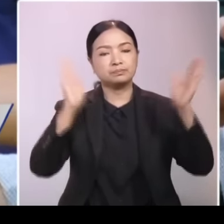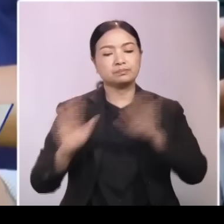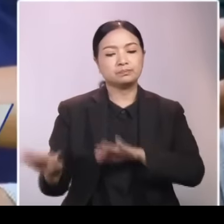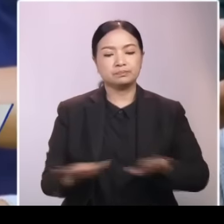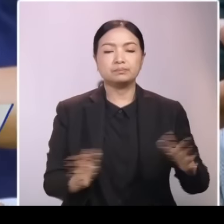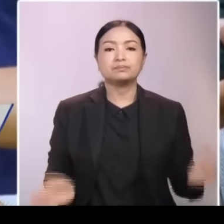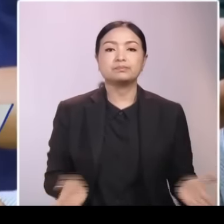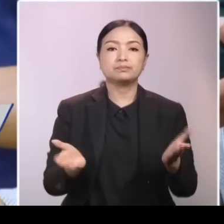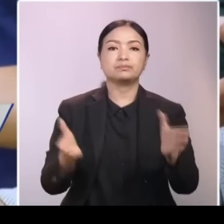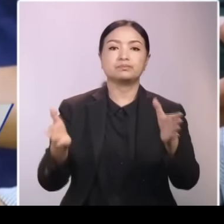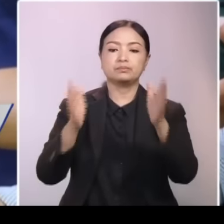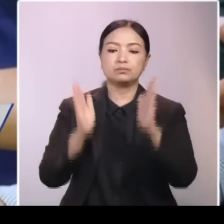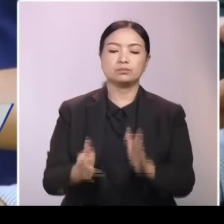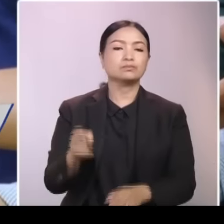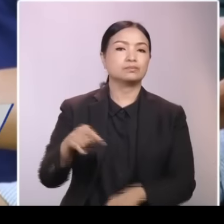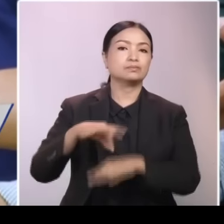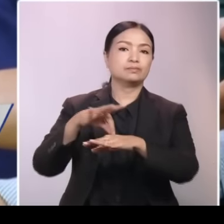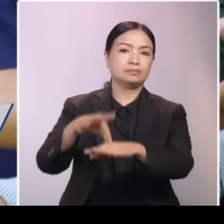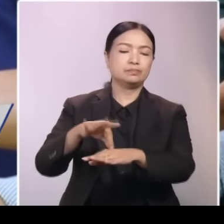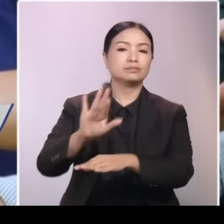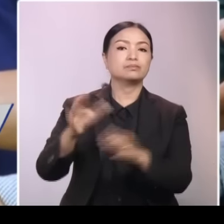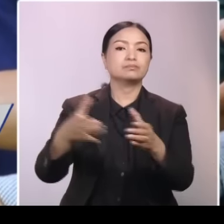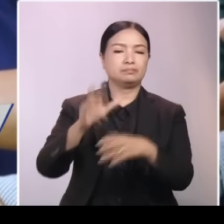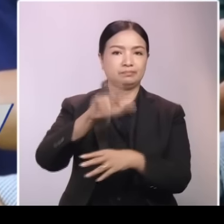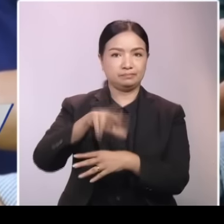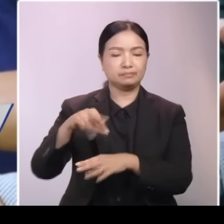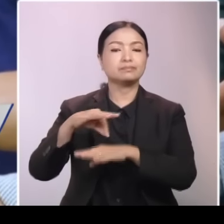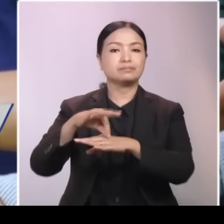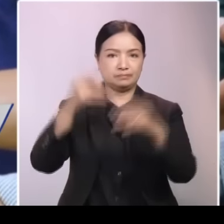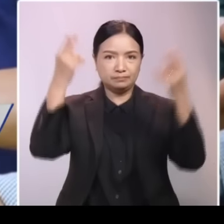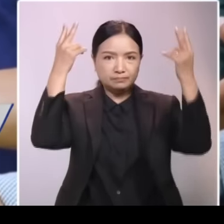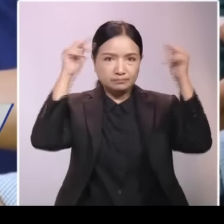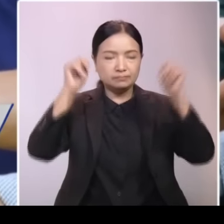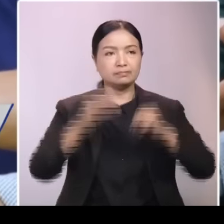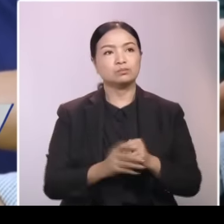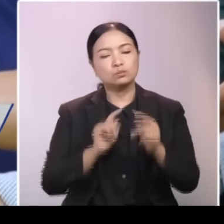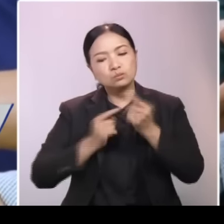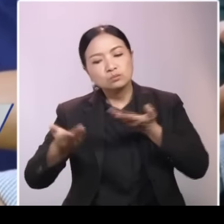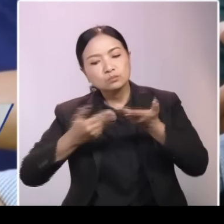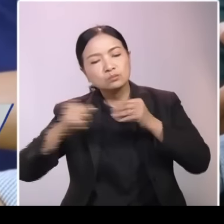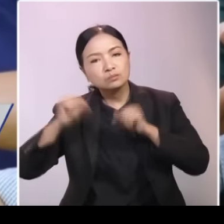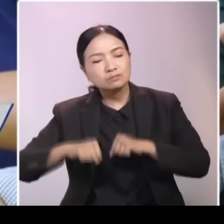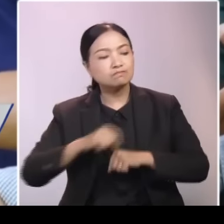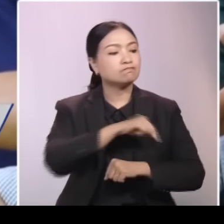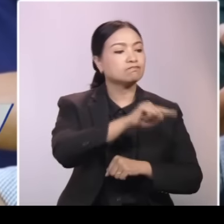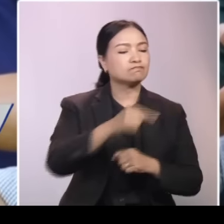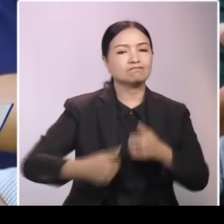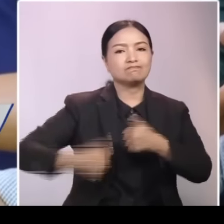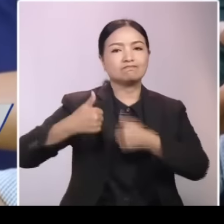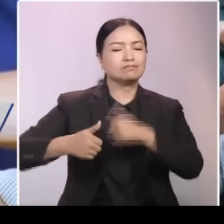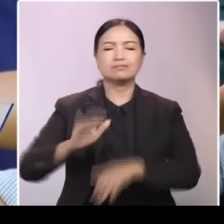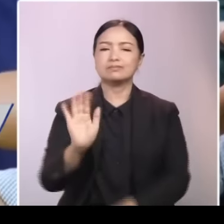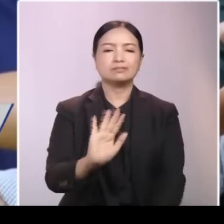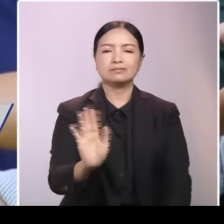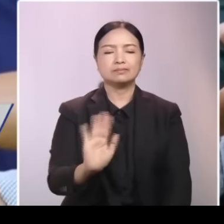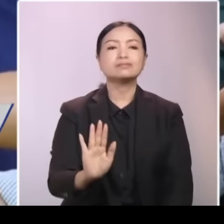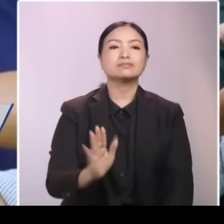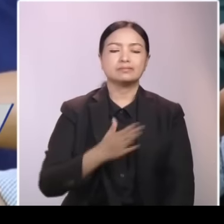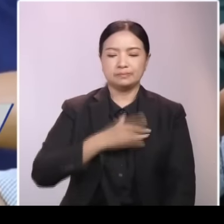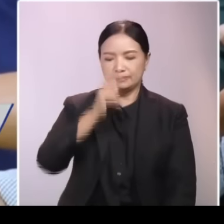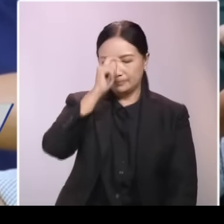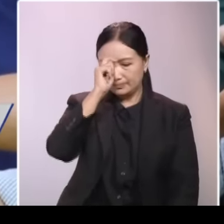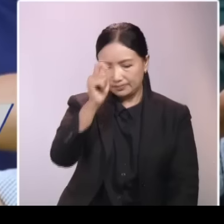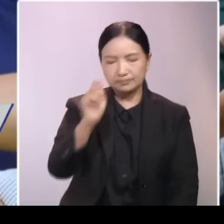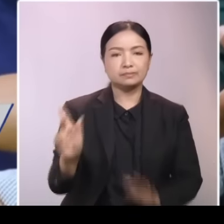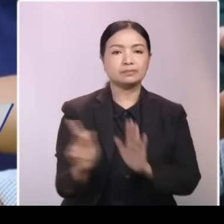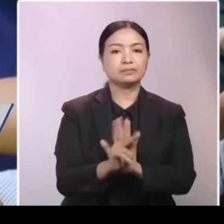มสนับสนุนคนของพรรคเพื่อไทยดำรงตำแหน่งนายกรัฐมนตรีค่ะไม่ได้มีการไปดีลกับพรรคการเมืองอื่นเพื่อแย่งชิงตำแหน่งนี้นะคะเพราะว่าเคารพกติ